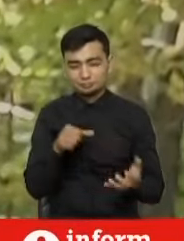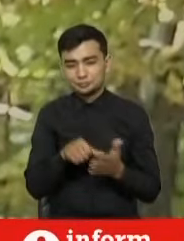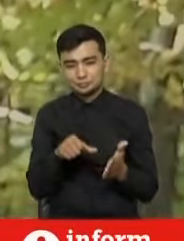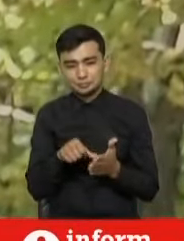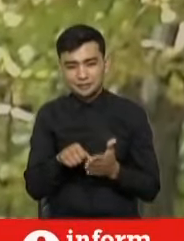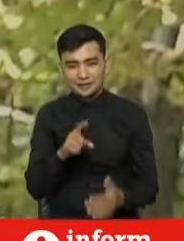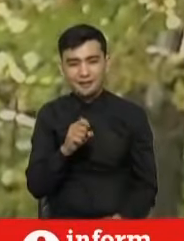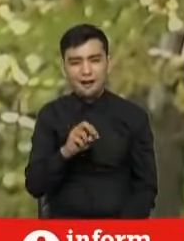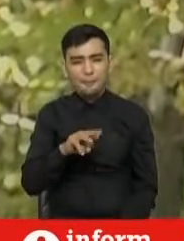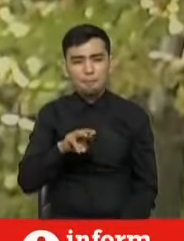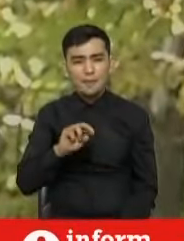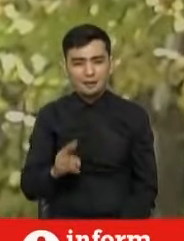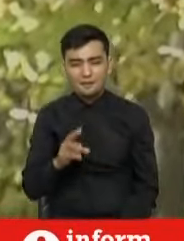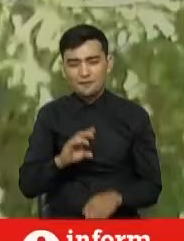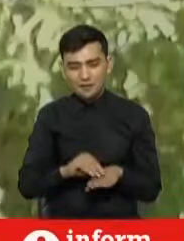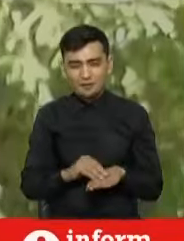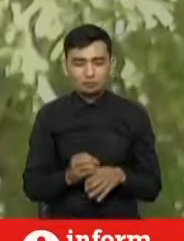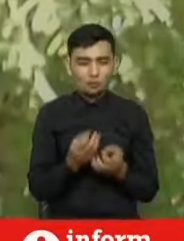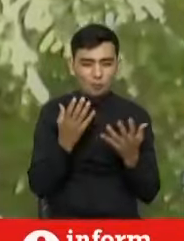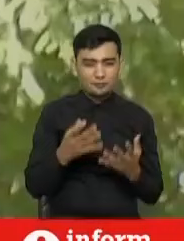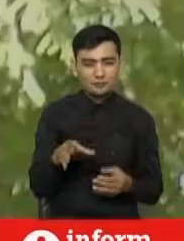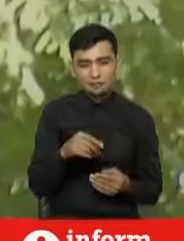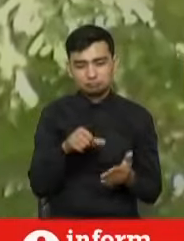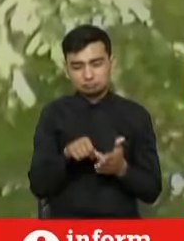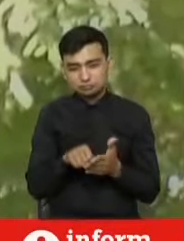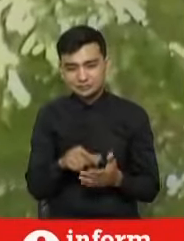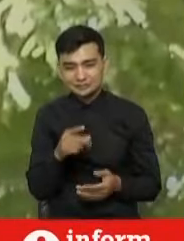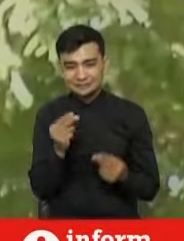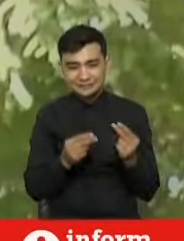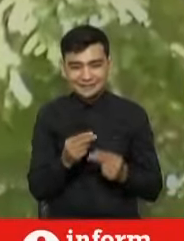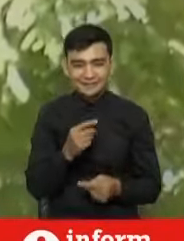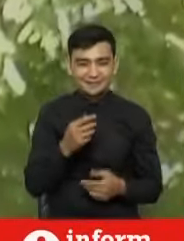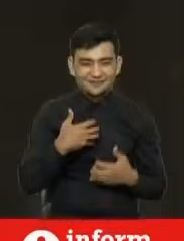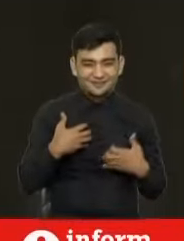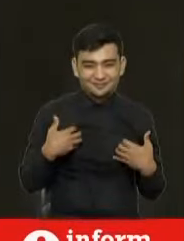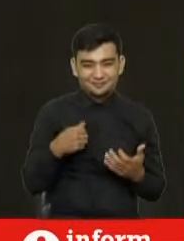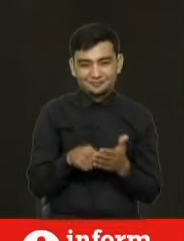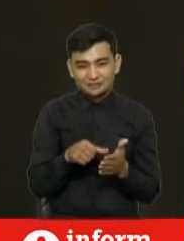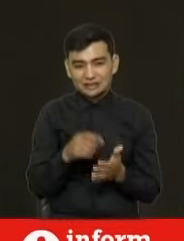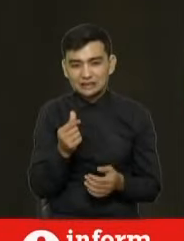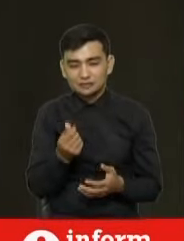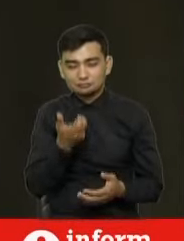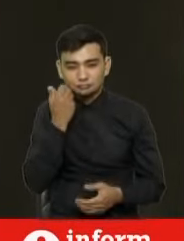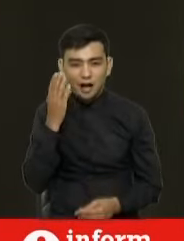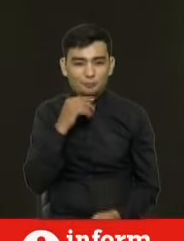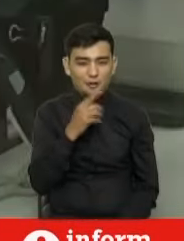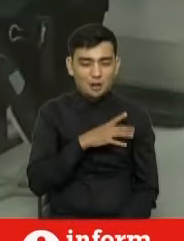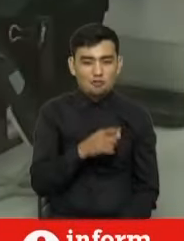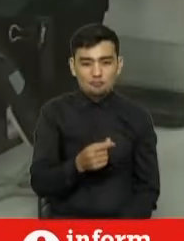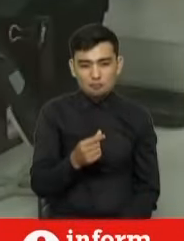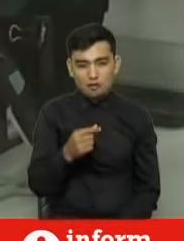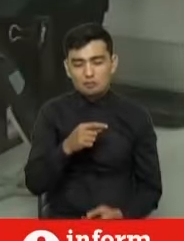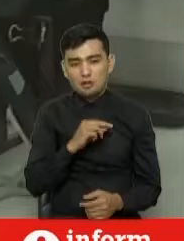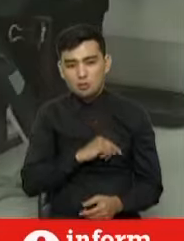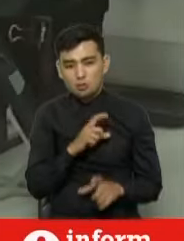изображению хомяка и днем, и ночью. По сюжету игры за клики по нарисованной зверушке можно получить виртуальные монетки. А их, уверяют